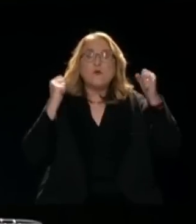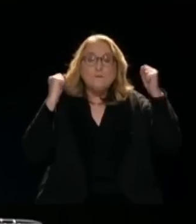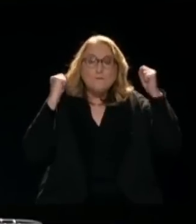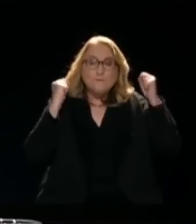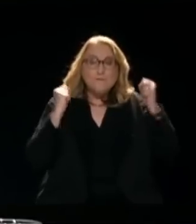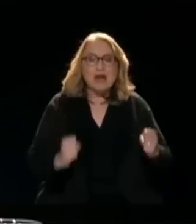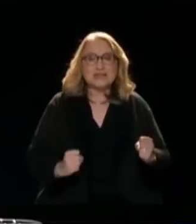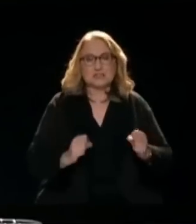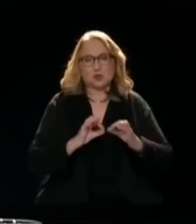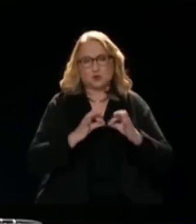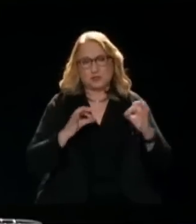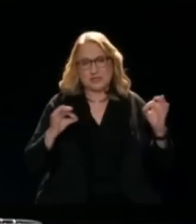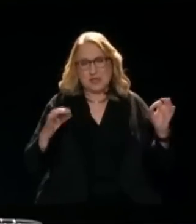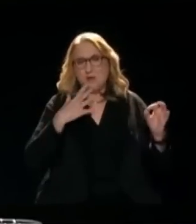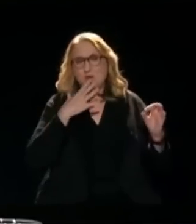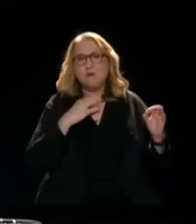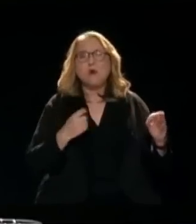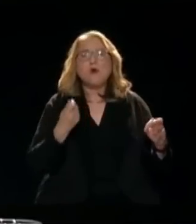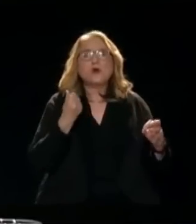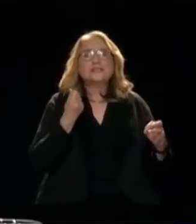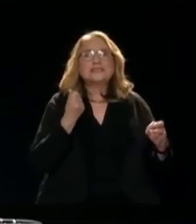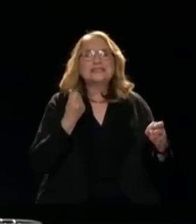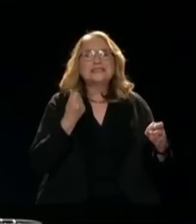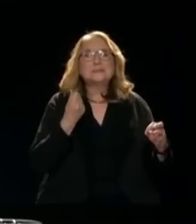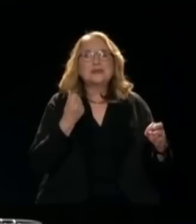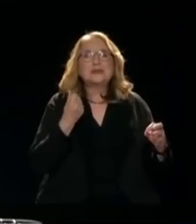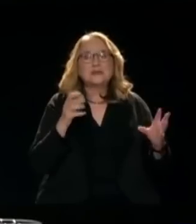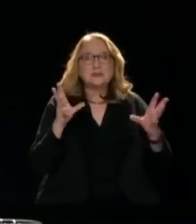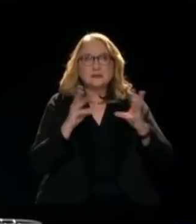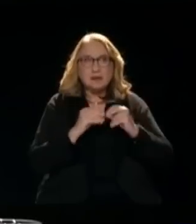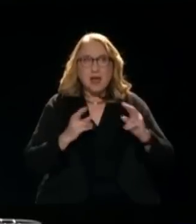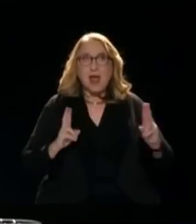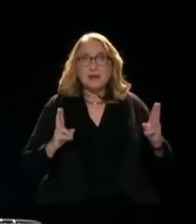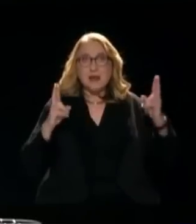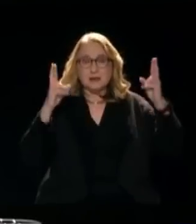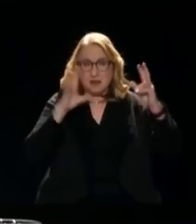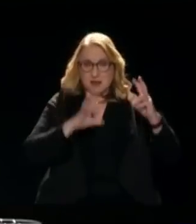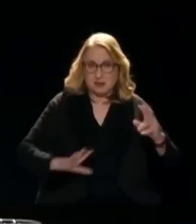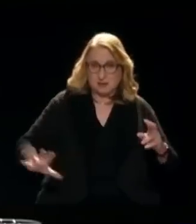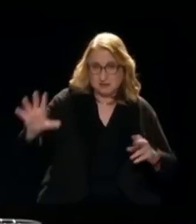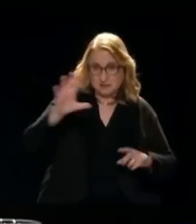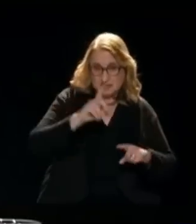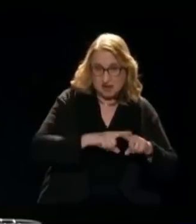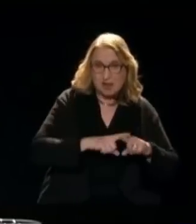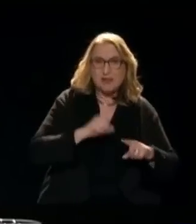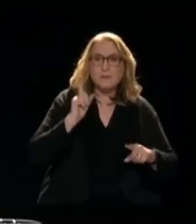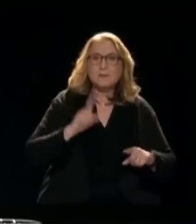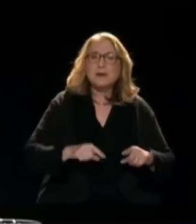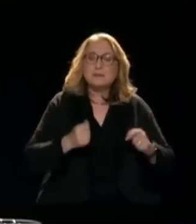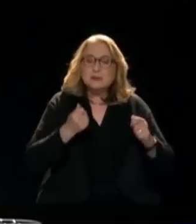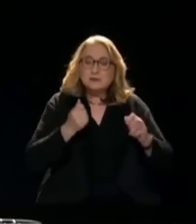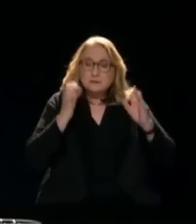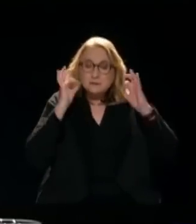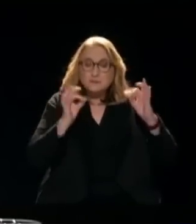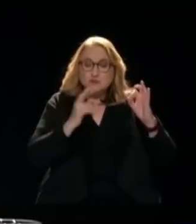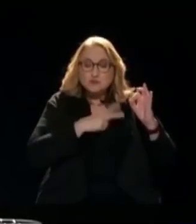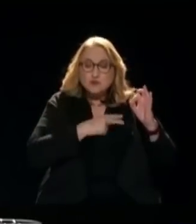τιμή ηλεκτρικής ενέργειας στη χώρα με τέτοιο τρόπο ώστε να μπορεί να καθοριστεί από τα εθνικά κόστη και όχι από